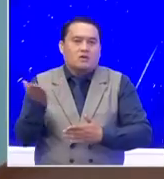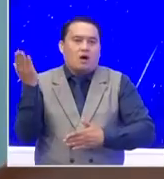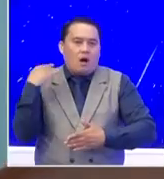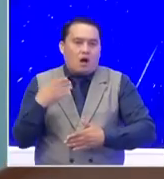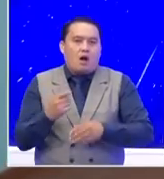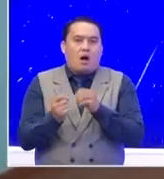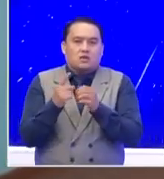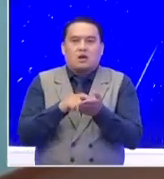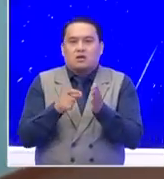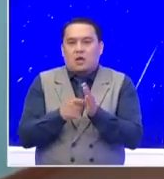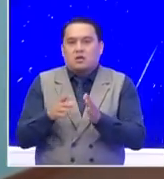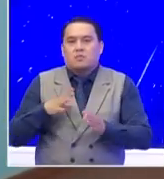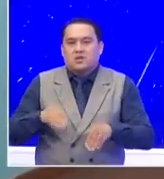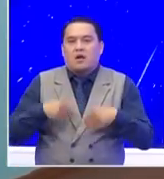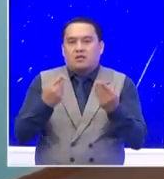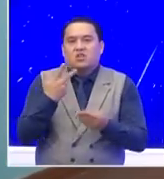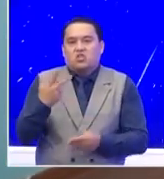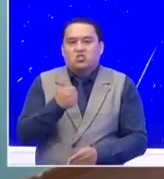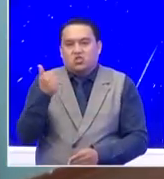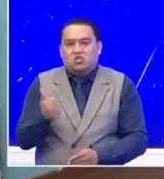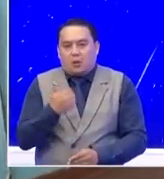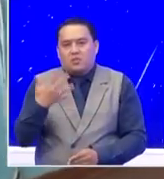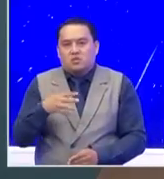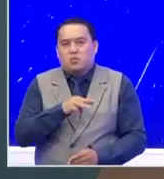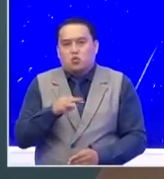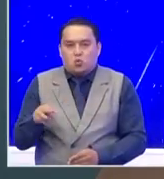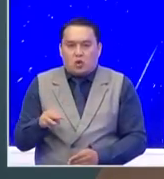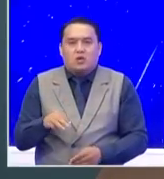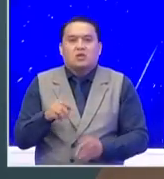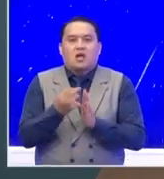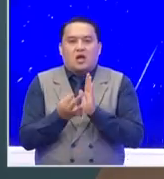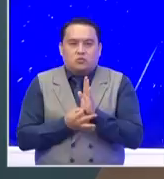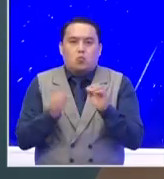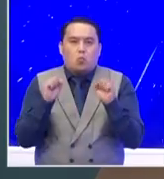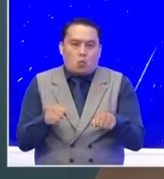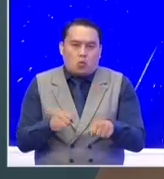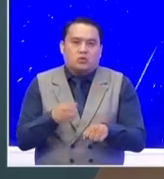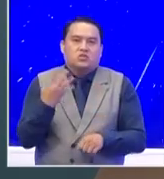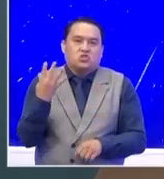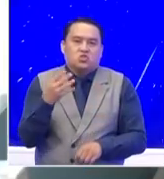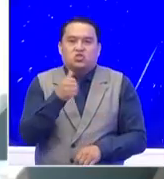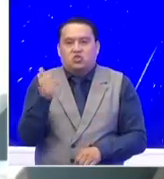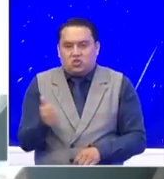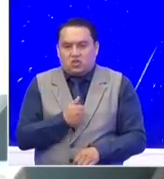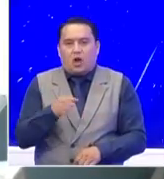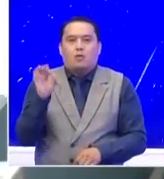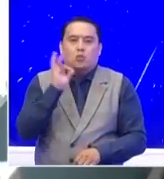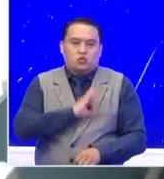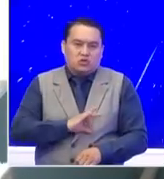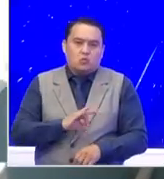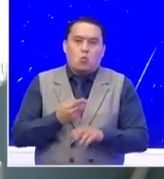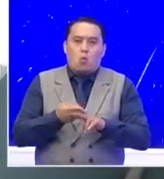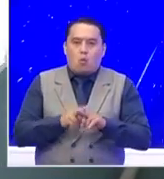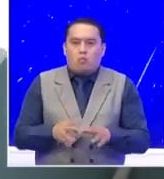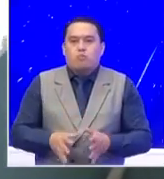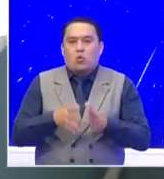раньше 11-классникам давали 3 часа 50 минут, то теперь на тесты они могут потратить ровно 4 часа. Повышен